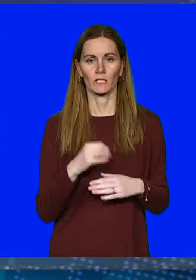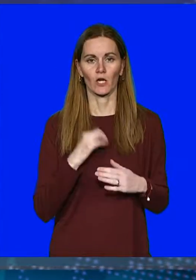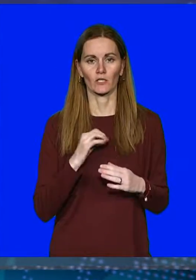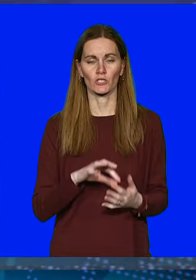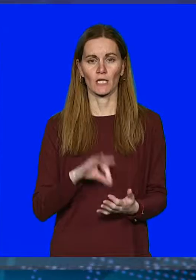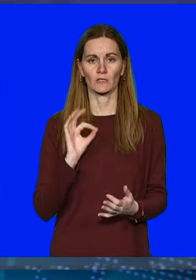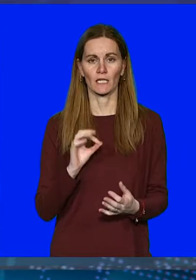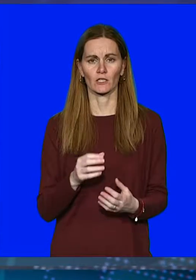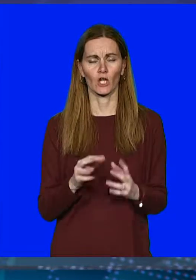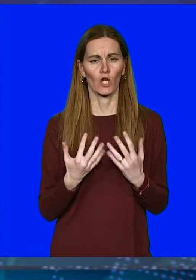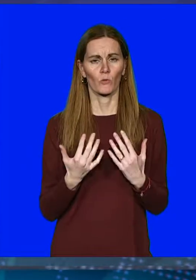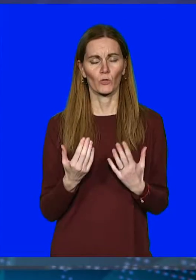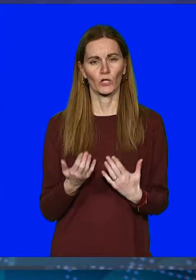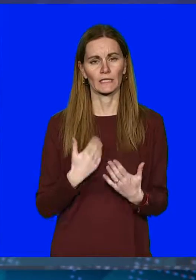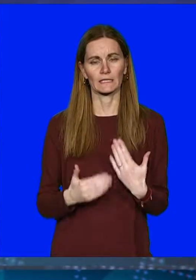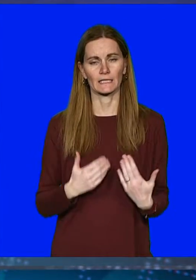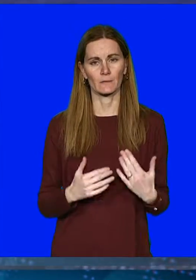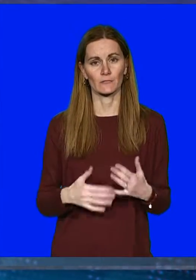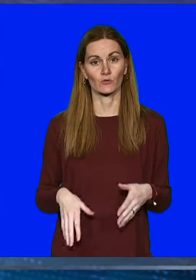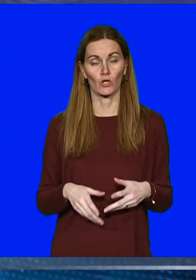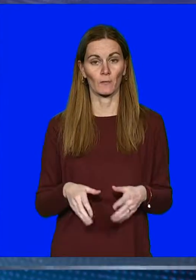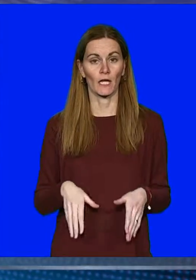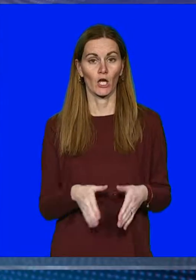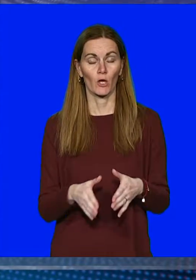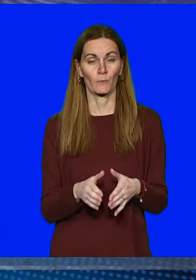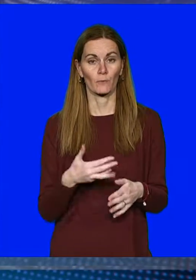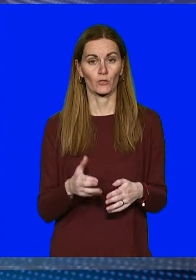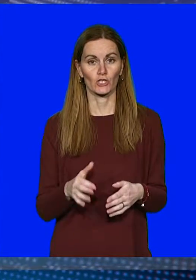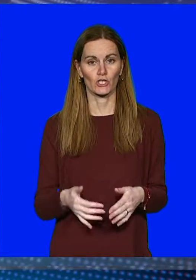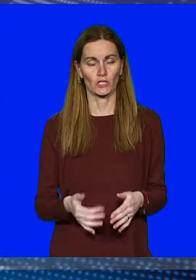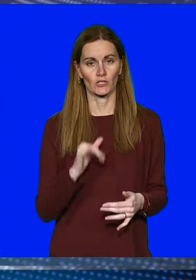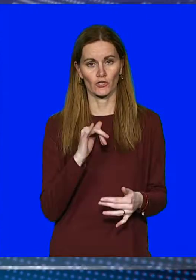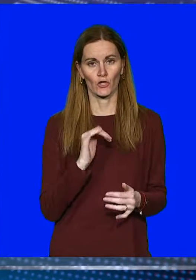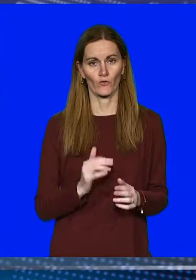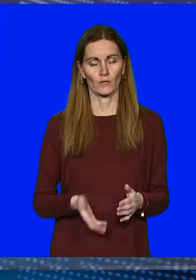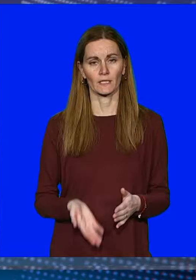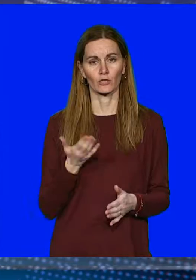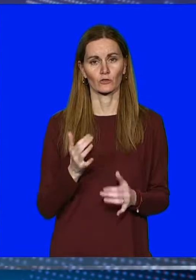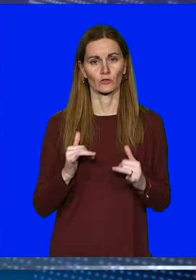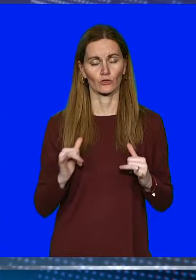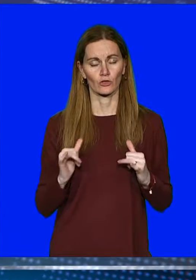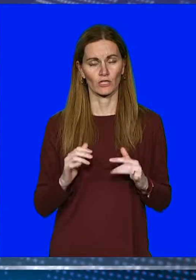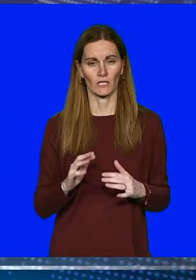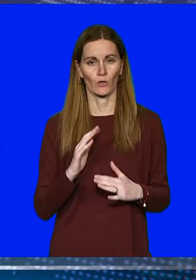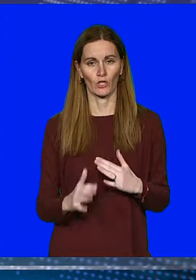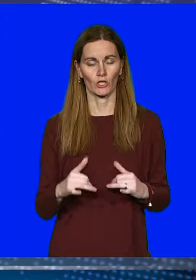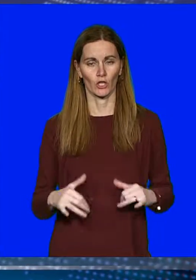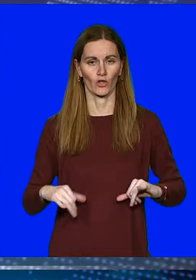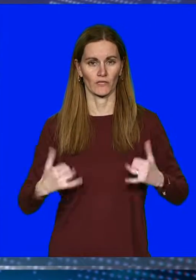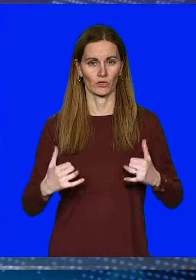uprava, gradonačelnik se dotaknuo brojnih tema, među kojima je i pročistač koji je izvan punog pogona dočekao i